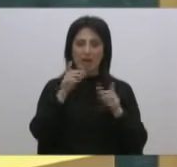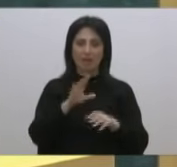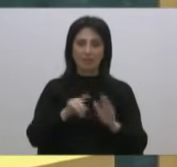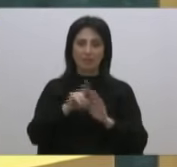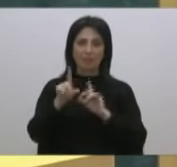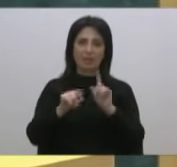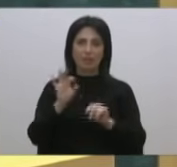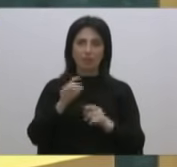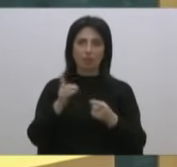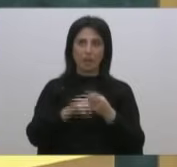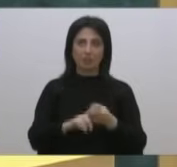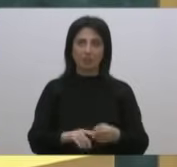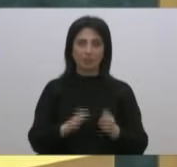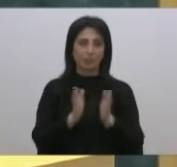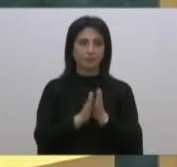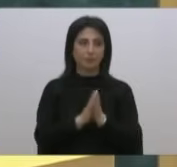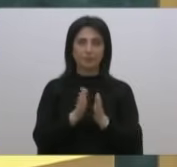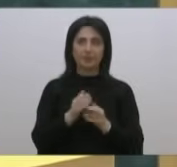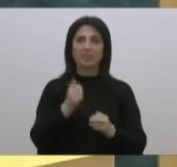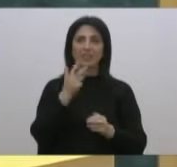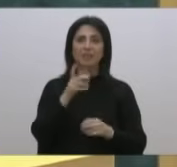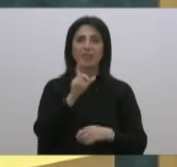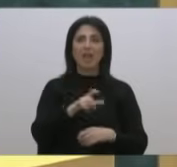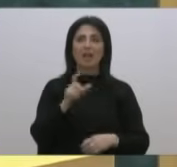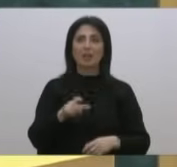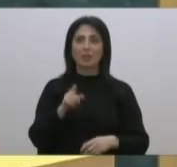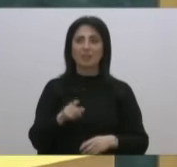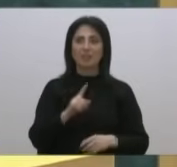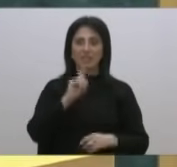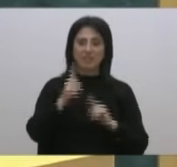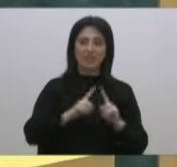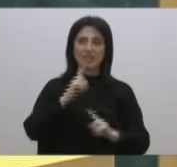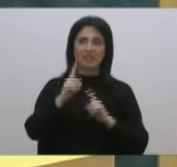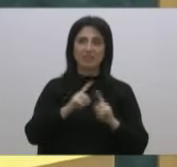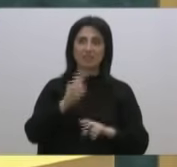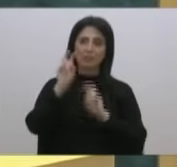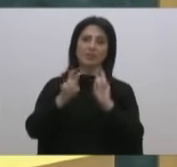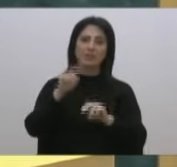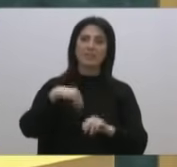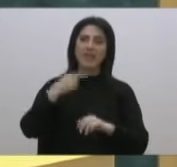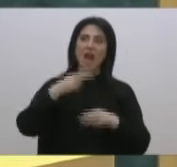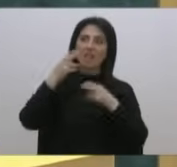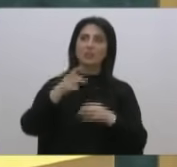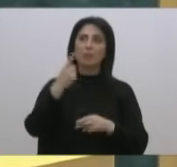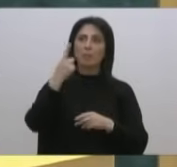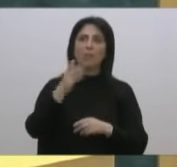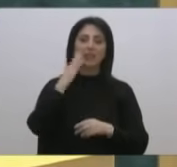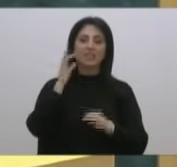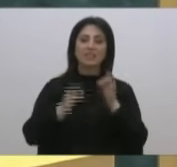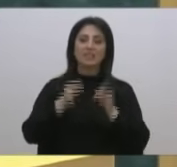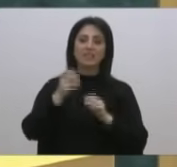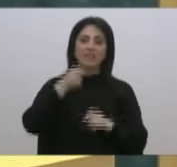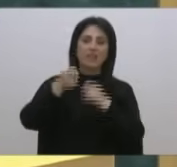ამოიღოთ მიგრაციასთან დაკავშირებით. იმდენი ადამიანი წლიდან წლამდე მიდიოდა სტრასბურგში მარტო